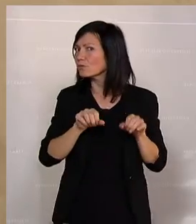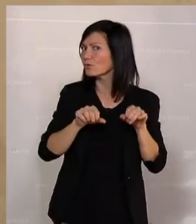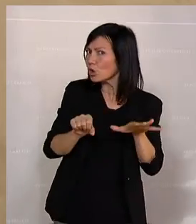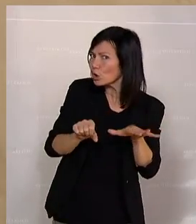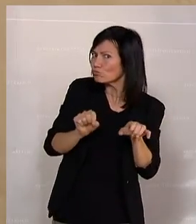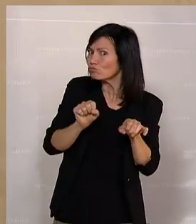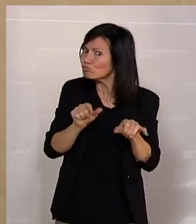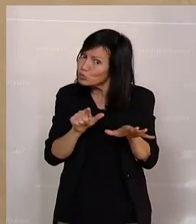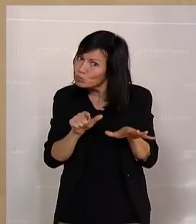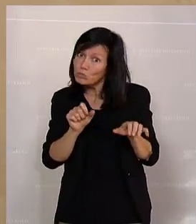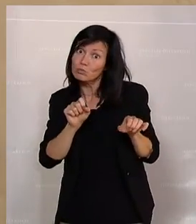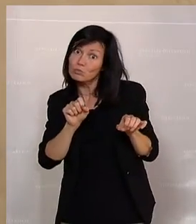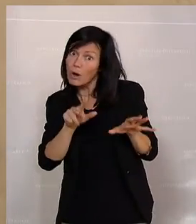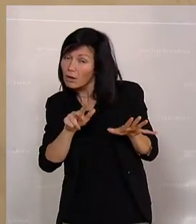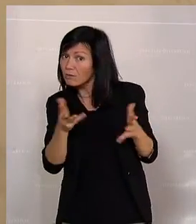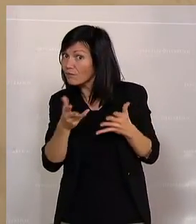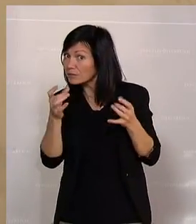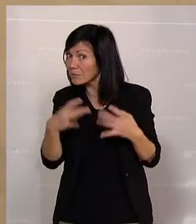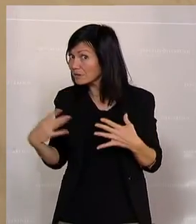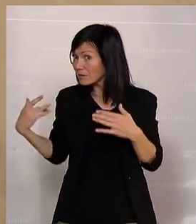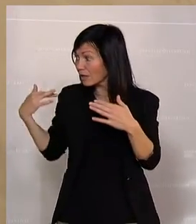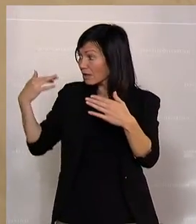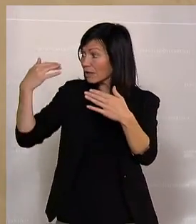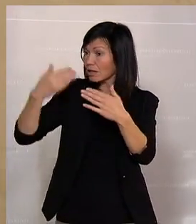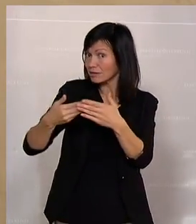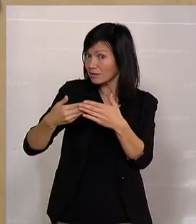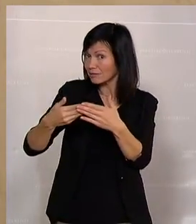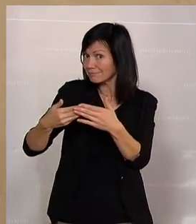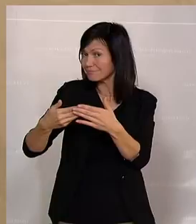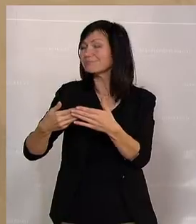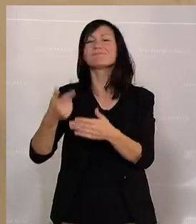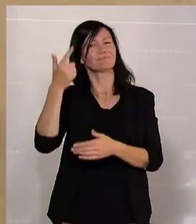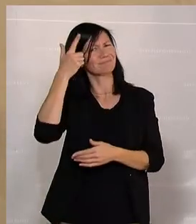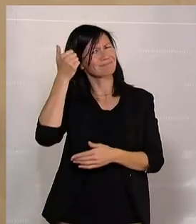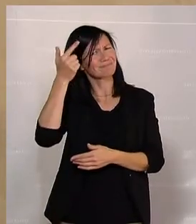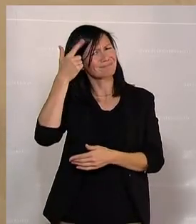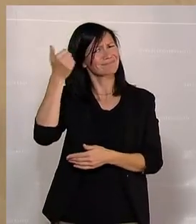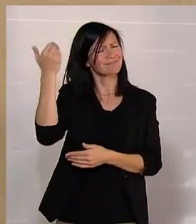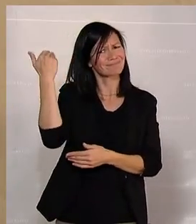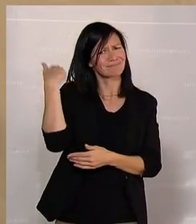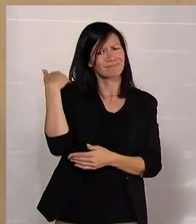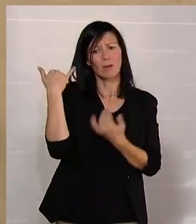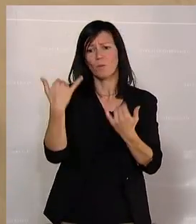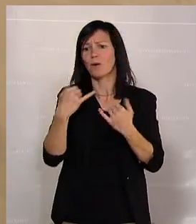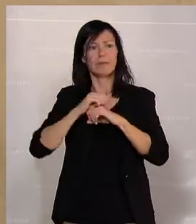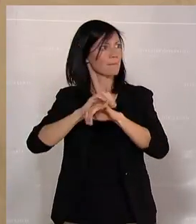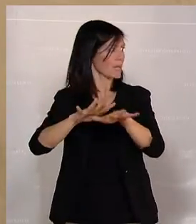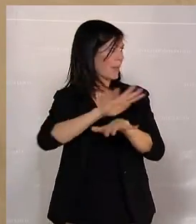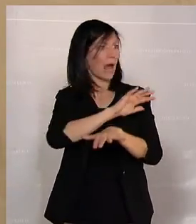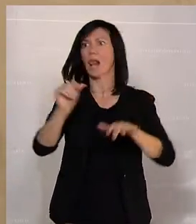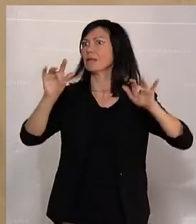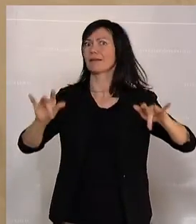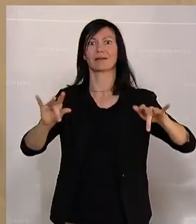2016, 2017. Und wir können uns erinnern, wie sehr die Medien, die heute alle vollzählig versammelt sind,